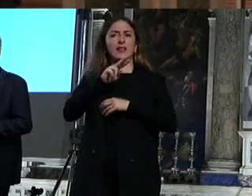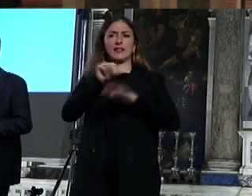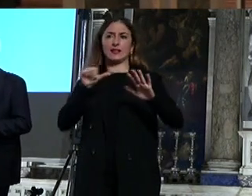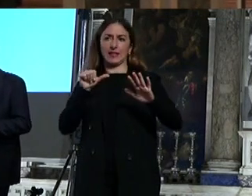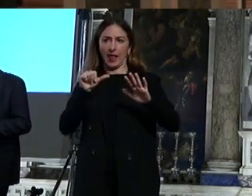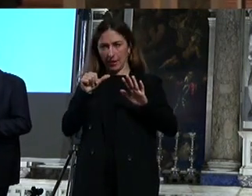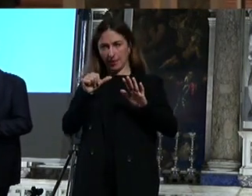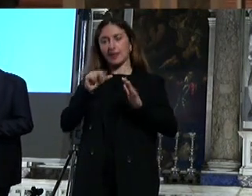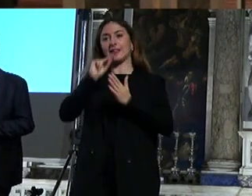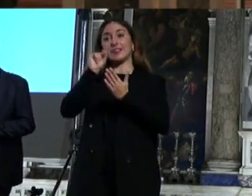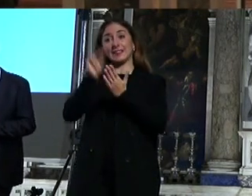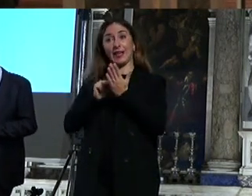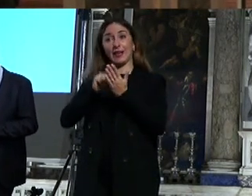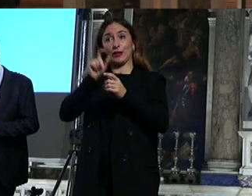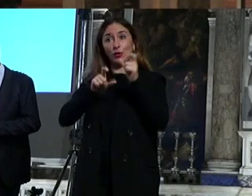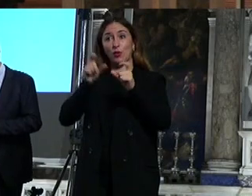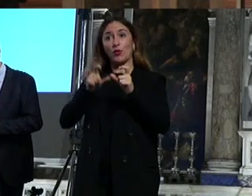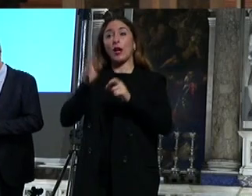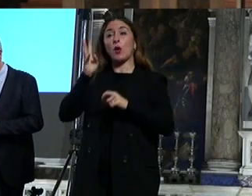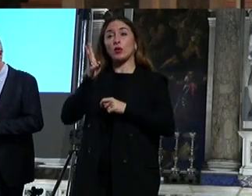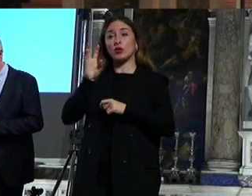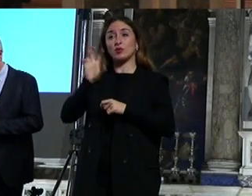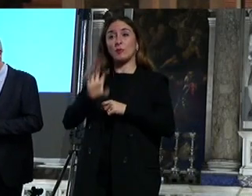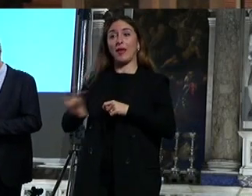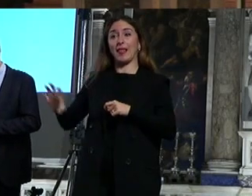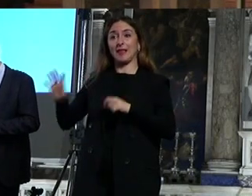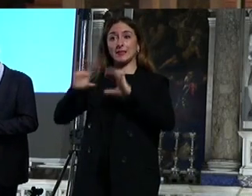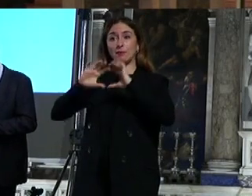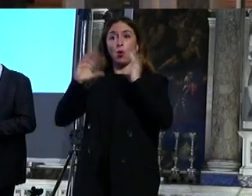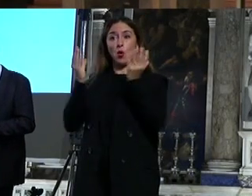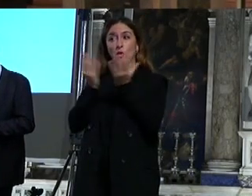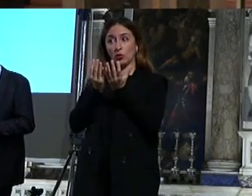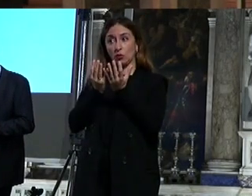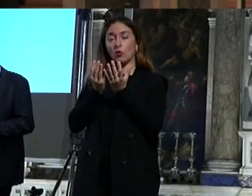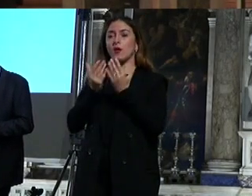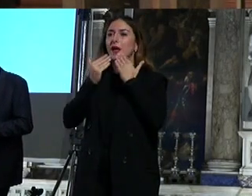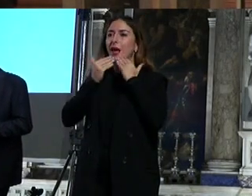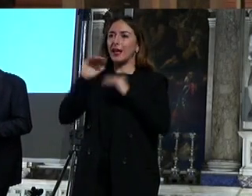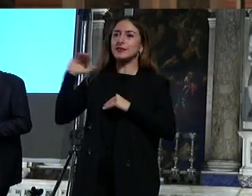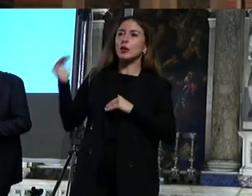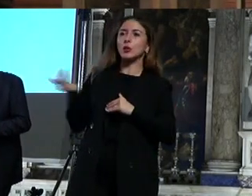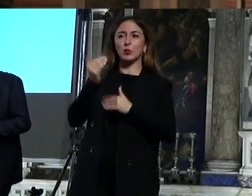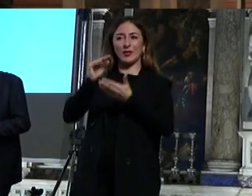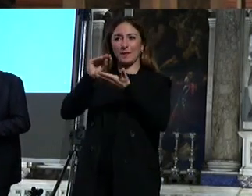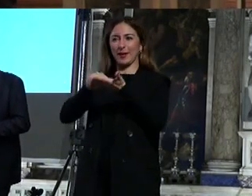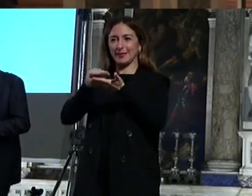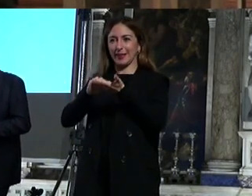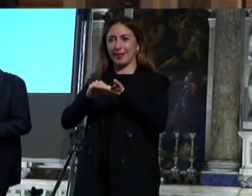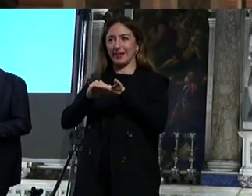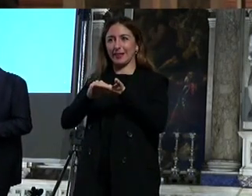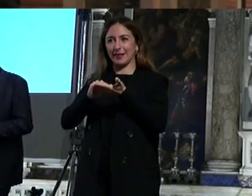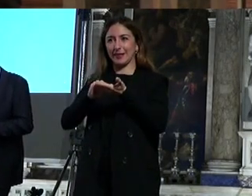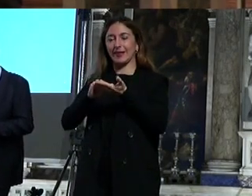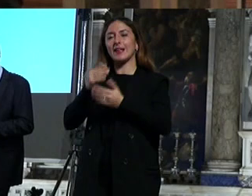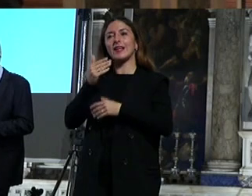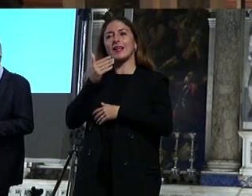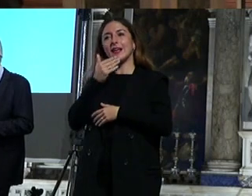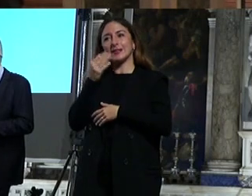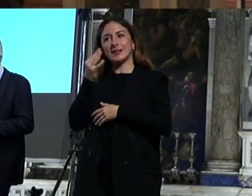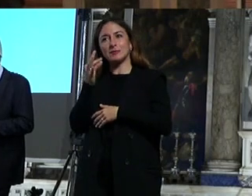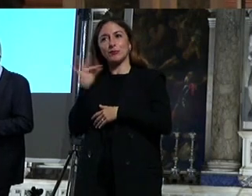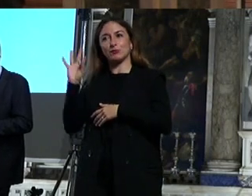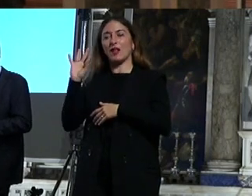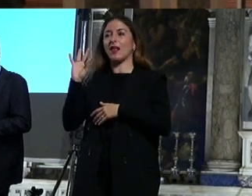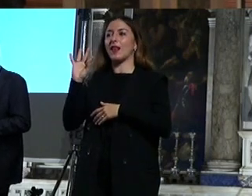26 scrittori da 14 paesi del mondo. Quindi ringrazio tutti per essere qui. E un ringraziamento particolare